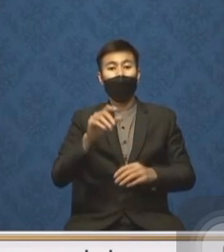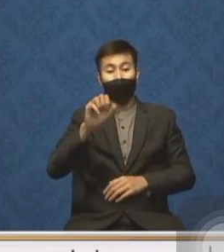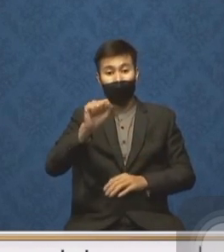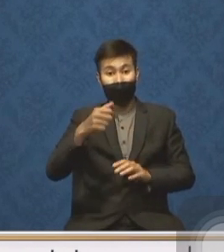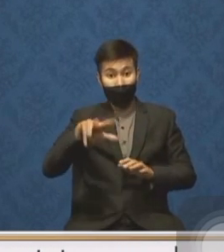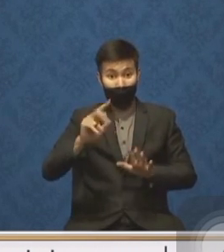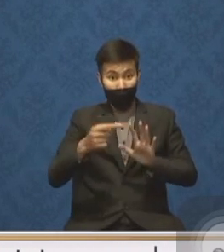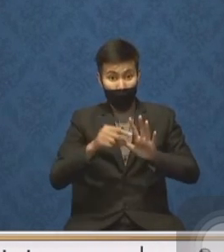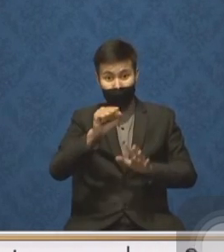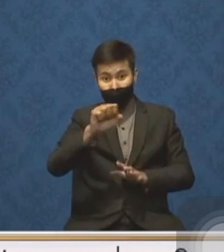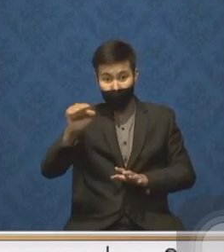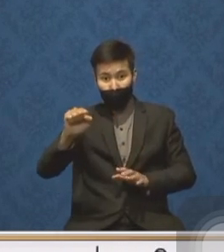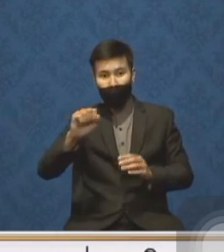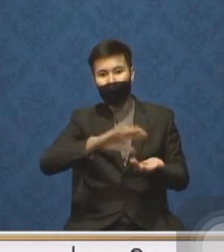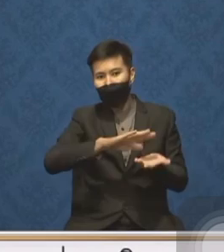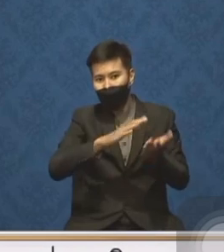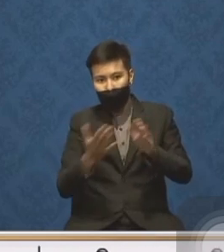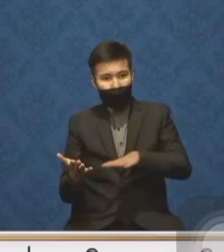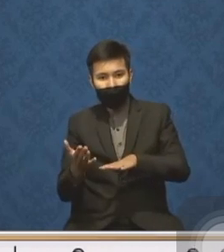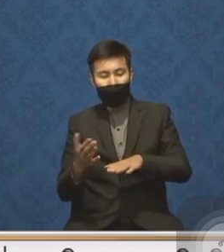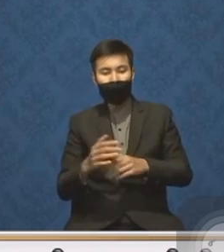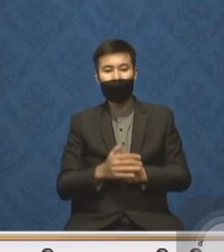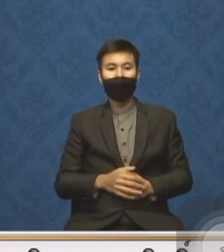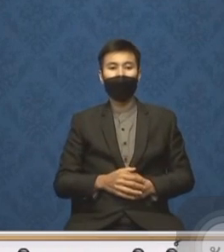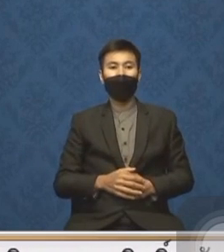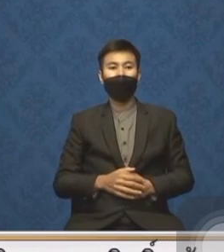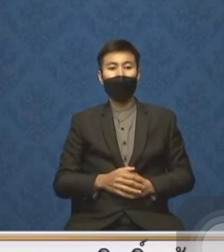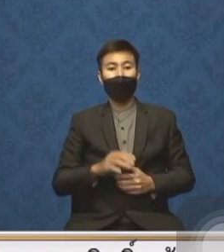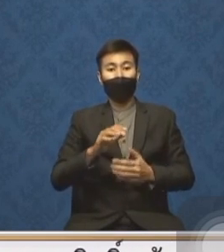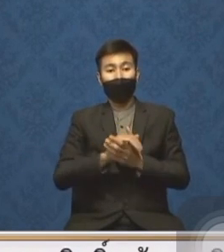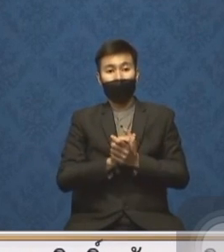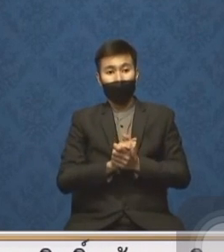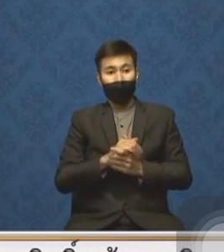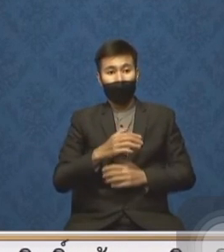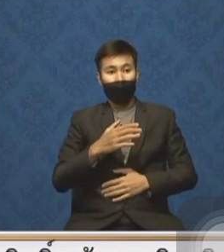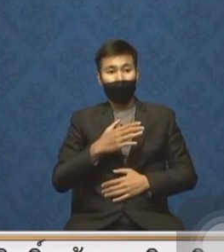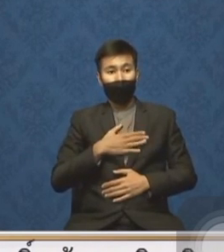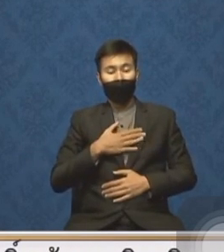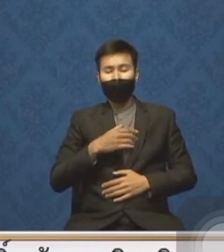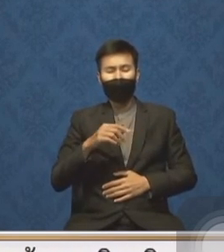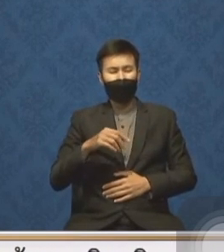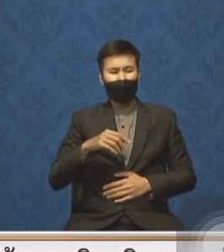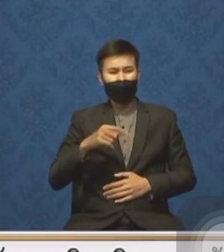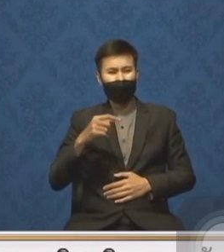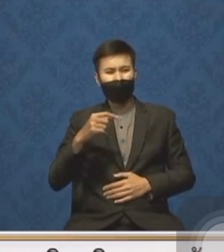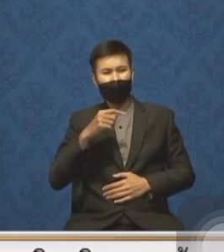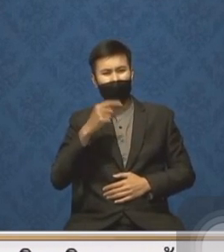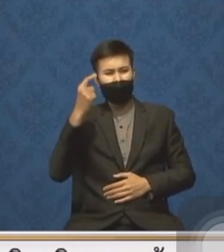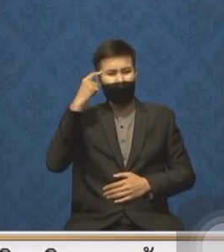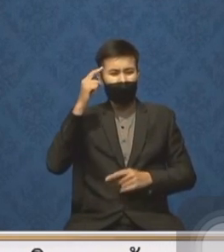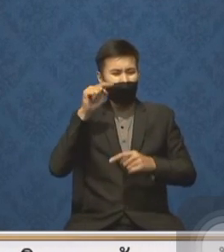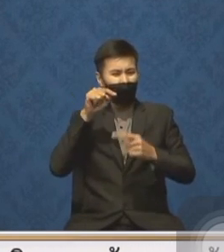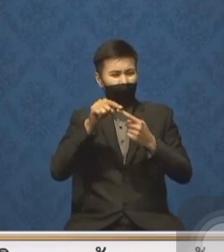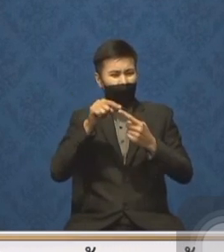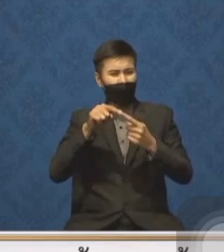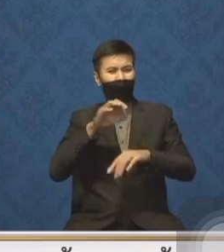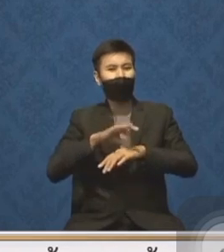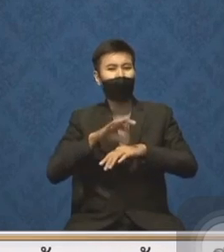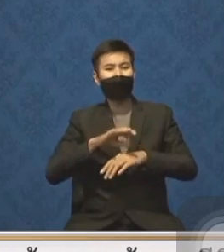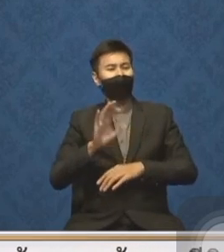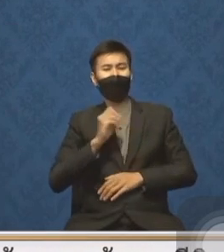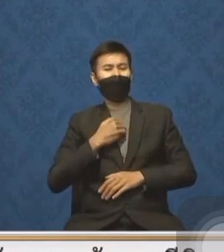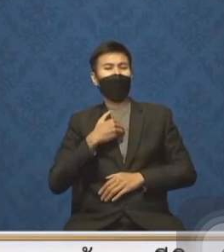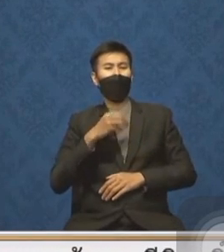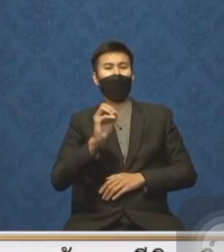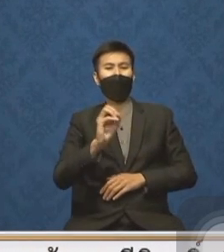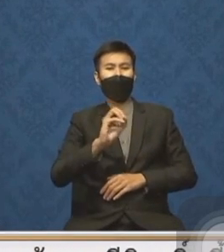วนตัวผมเองผมเพิ่งประชุมได้ไม่กี่วันผมไม่มีหวงตำแหน่งไม่มีหวงอำนาจครับแต่ถ้าท่านเลือกจะอยู่ต่อนะครับผ